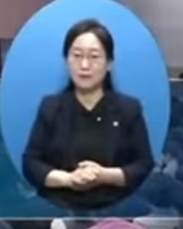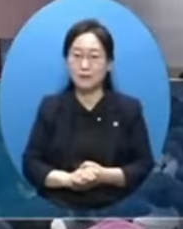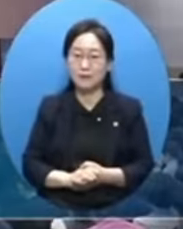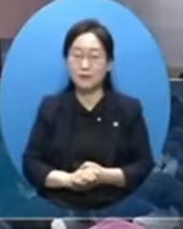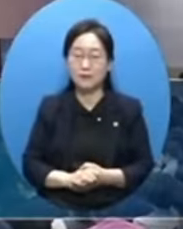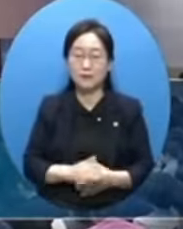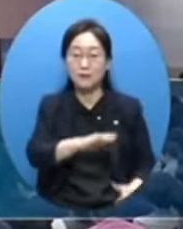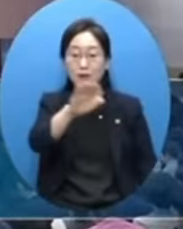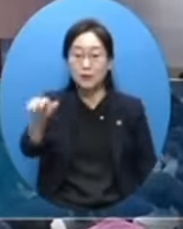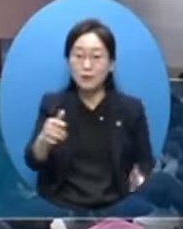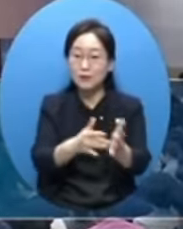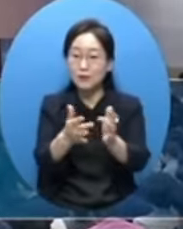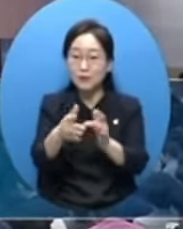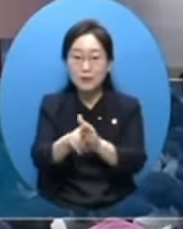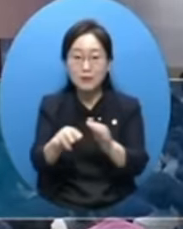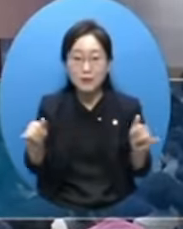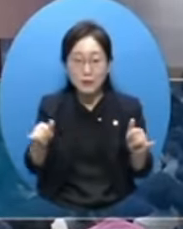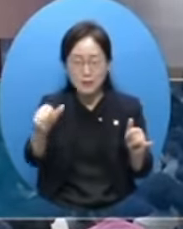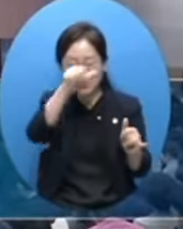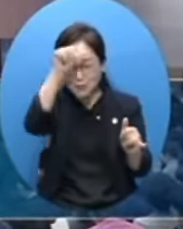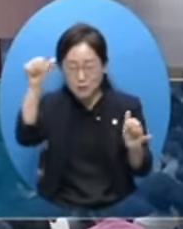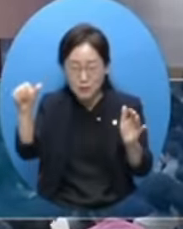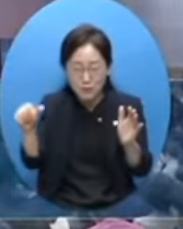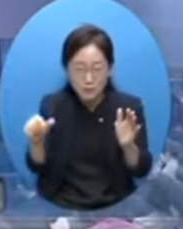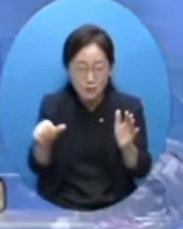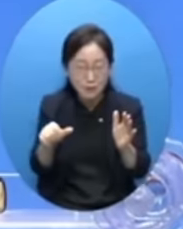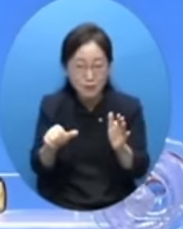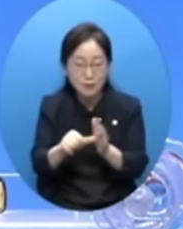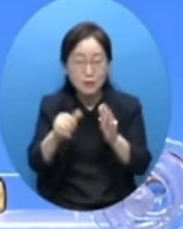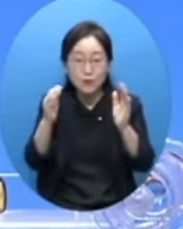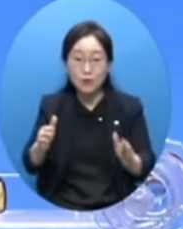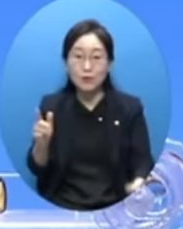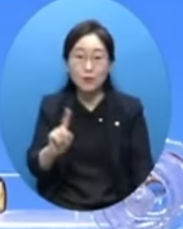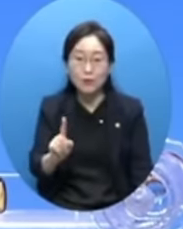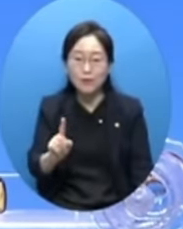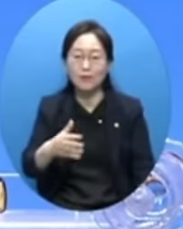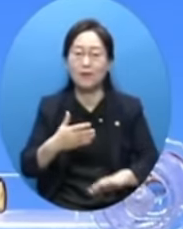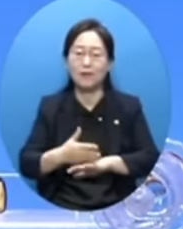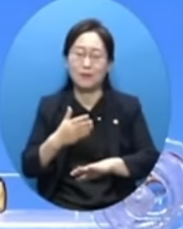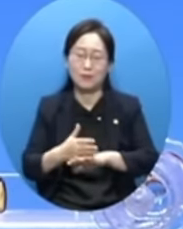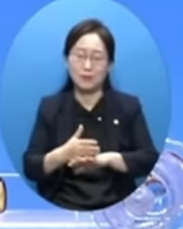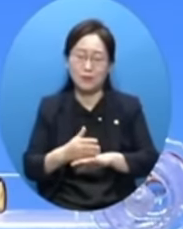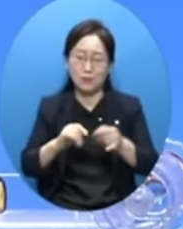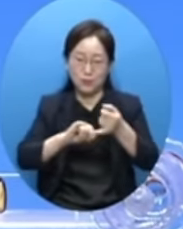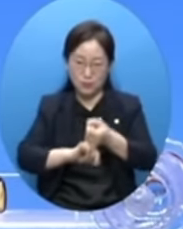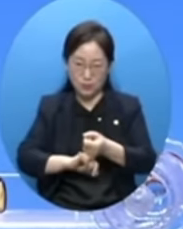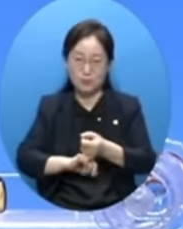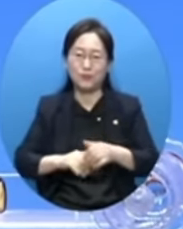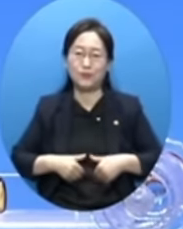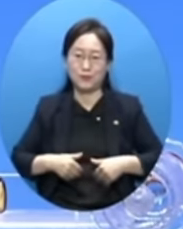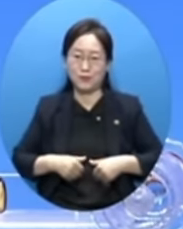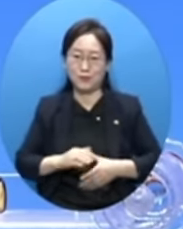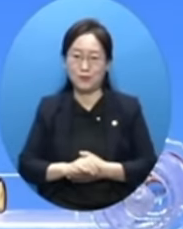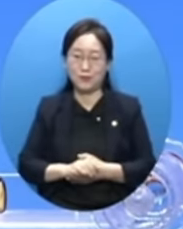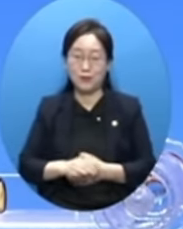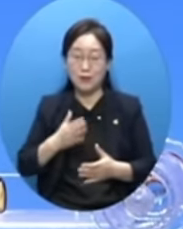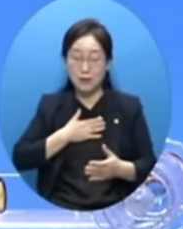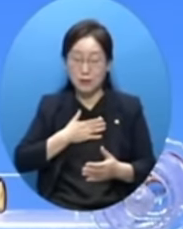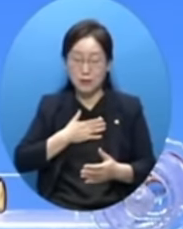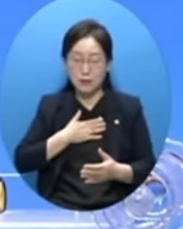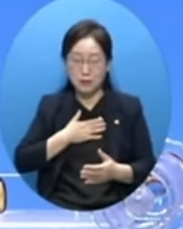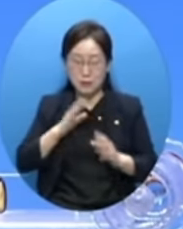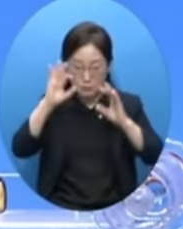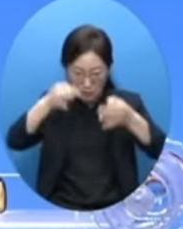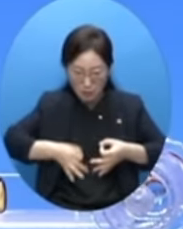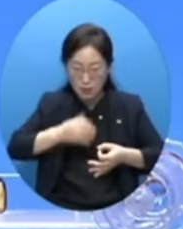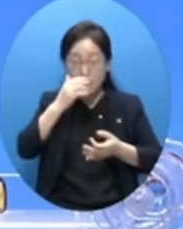우리 예수를 믿는 사람들의 일생은 감사의 일생이 되어야 합니다. 나 같은 죄인이